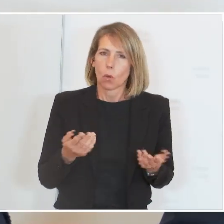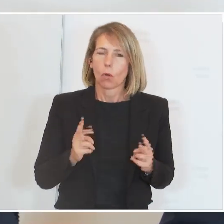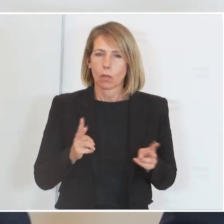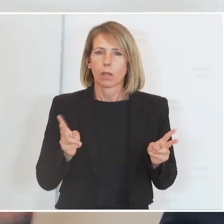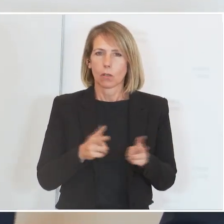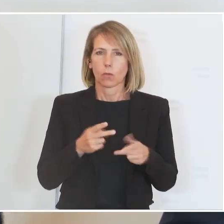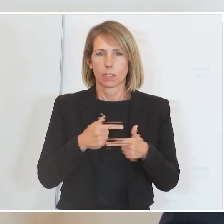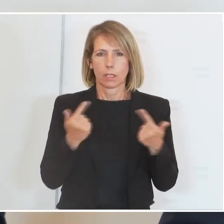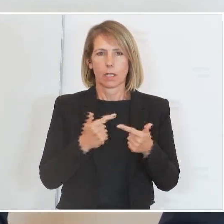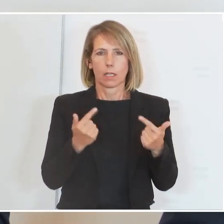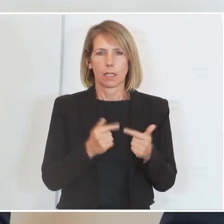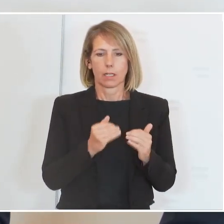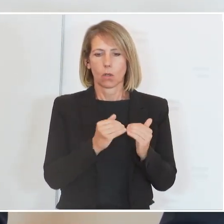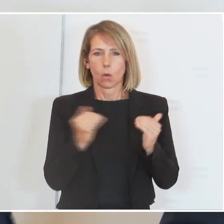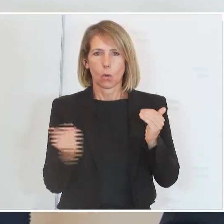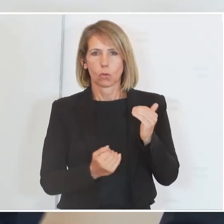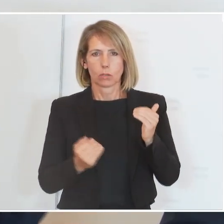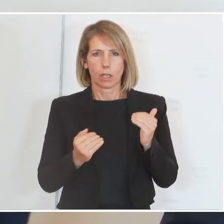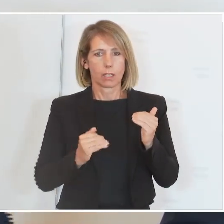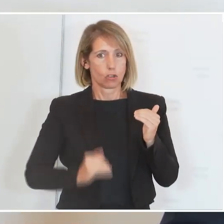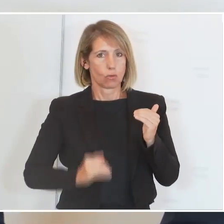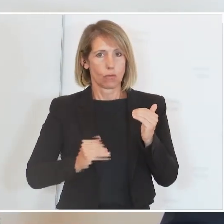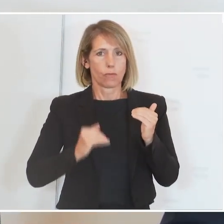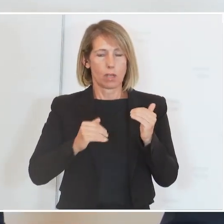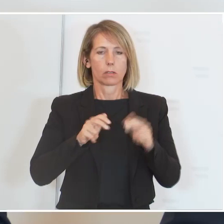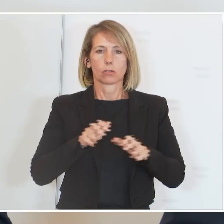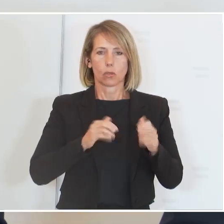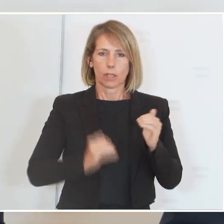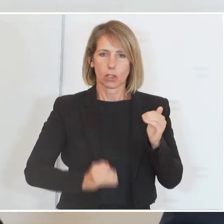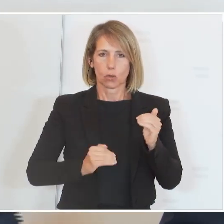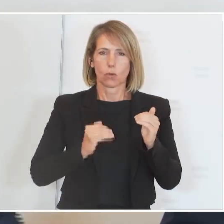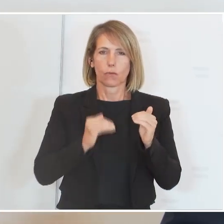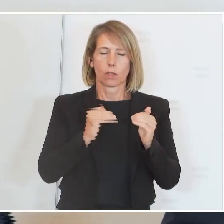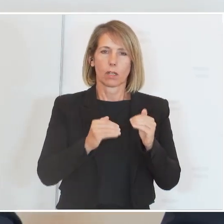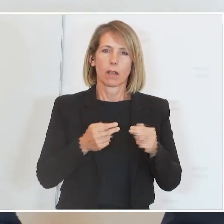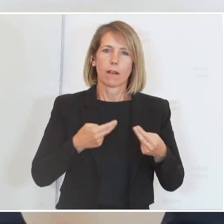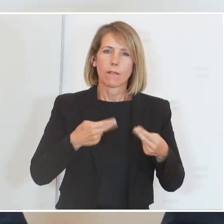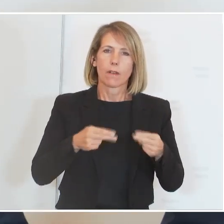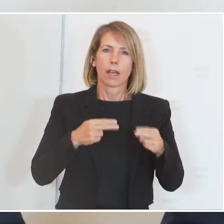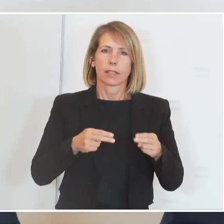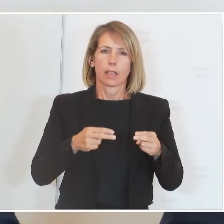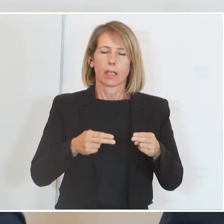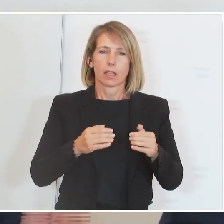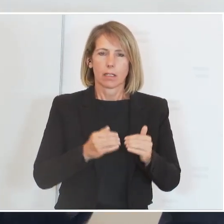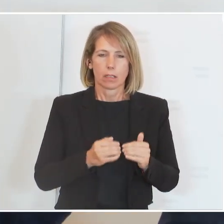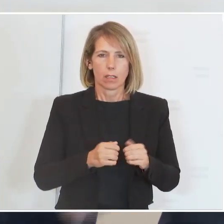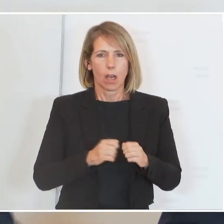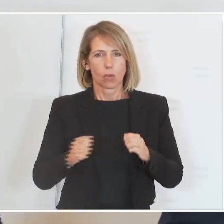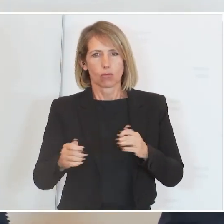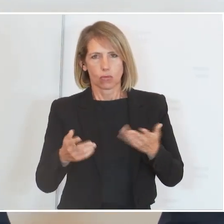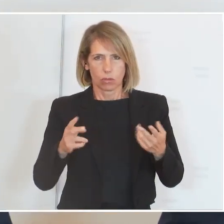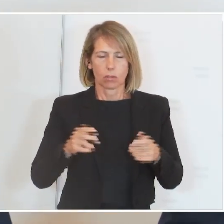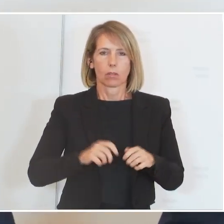wir die unteren Stufen, die unteren Steuerstufen, weiter rausziehen